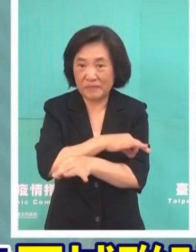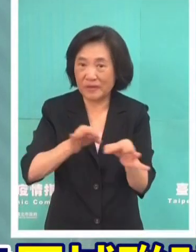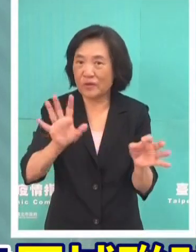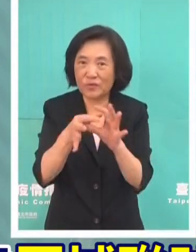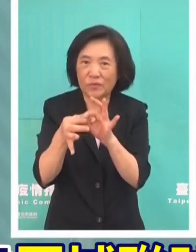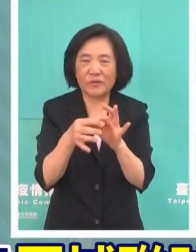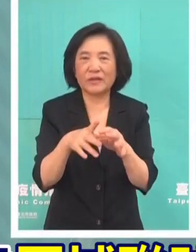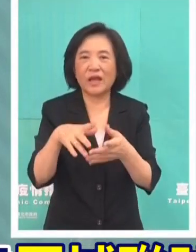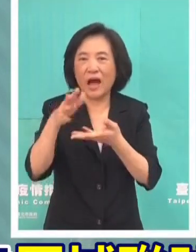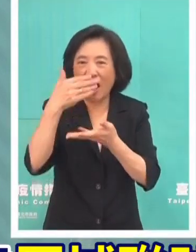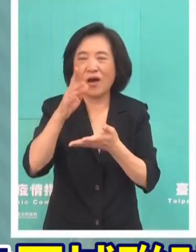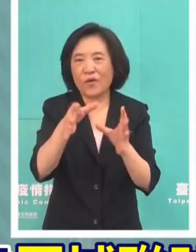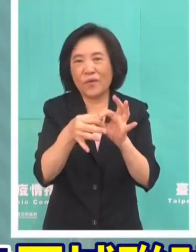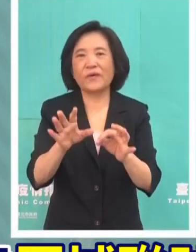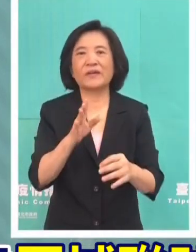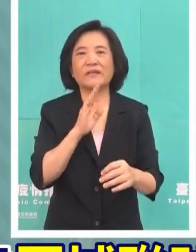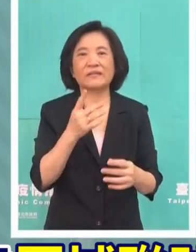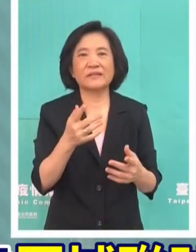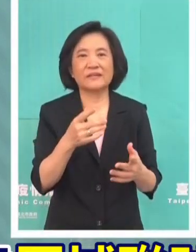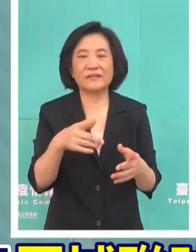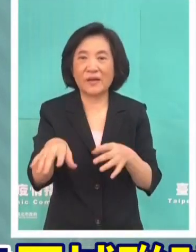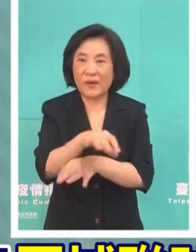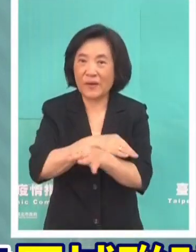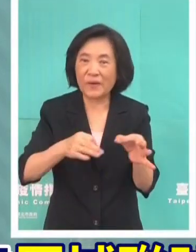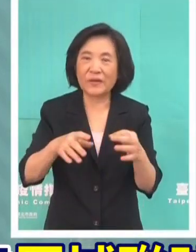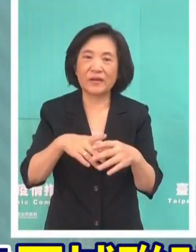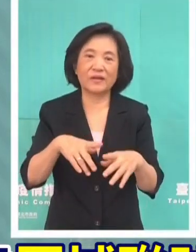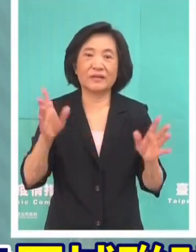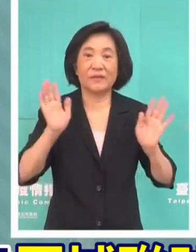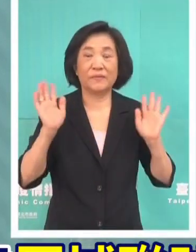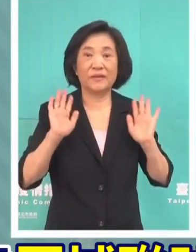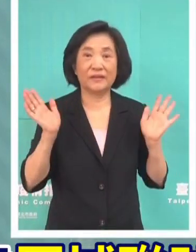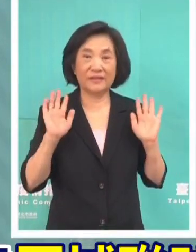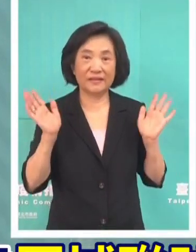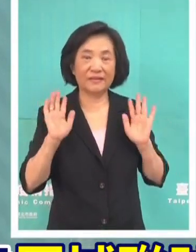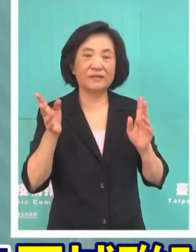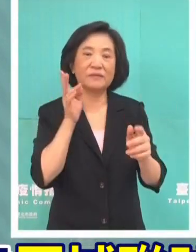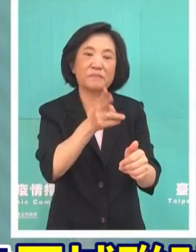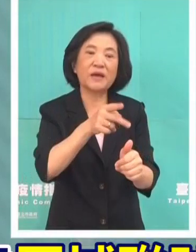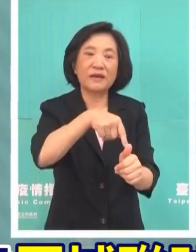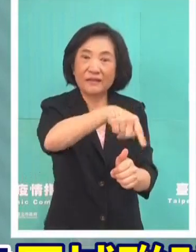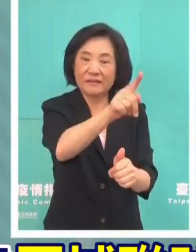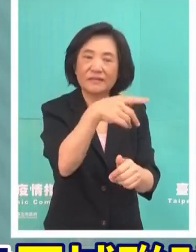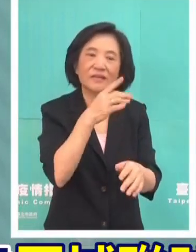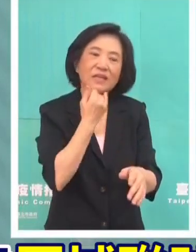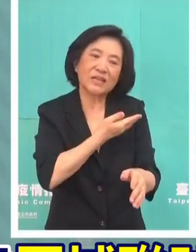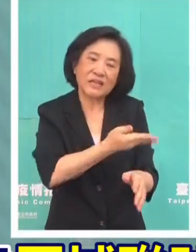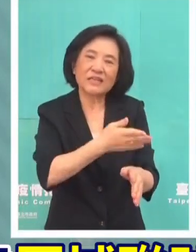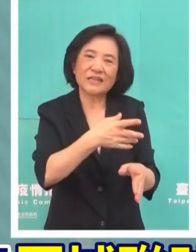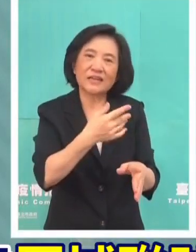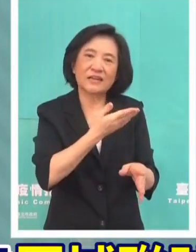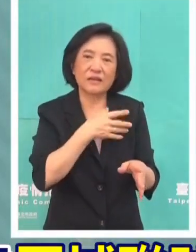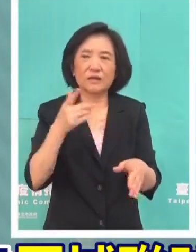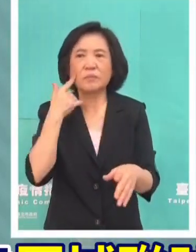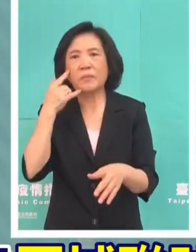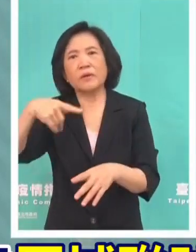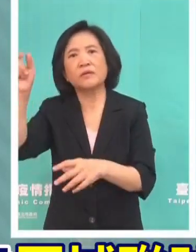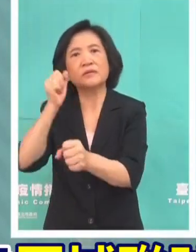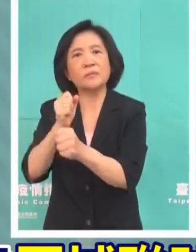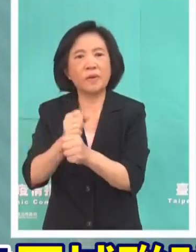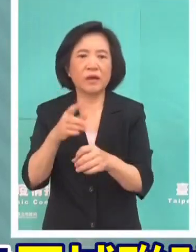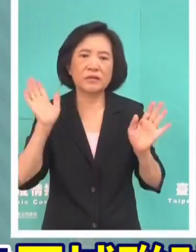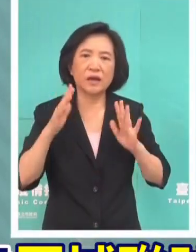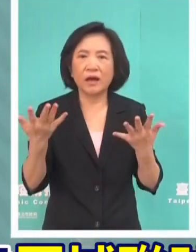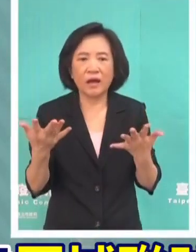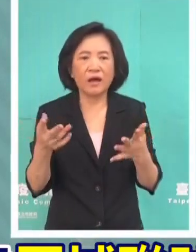哈、哦。所以为什么我们会放宽托婴嘛？哦，还有这个我们日照也会放宽的，就是说现在年轻人要去上班呢、啊，哦，那